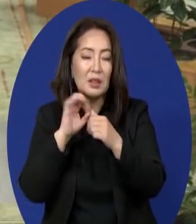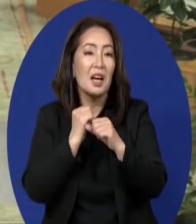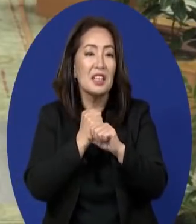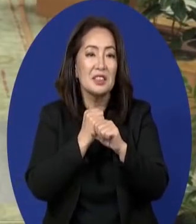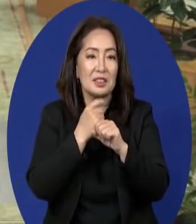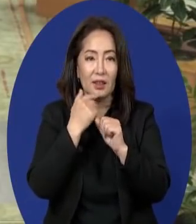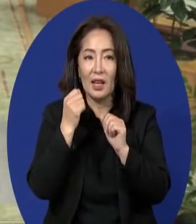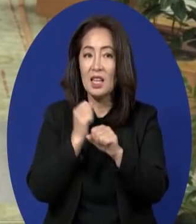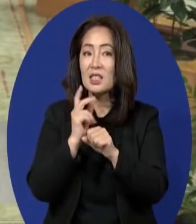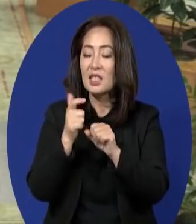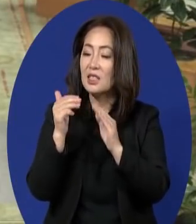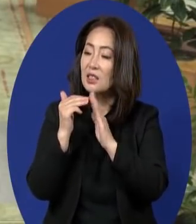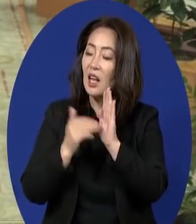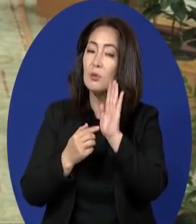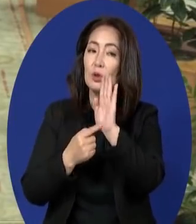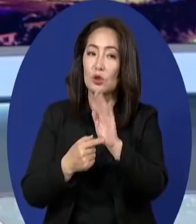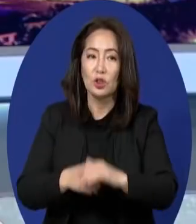өглөө.